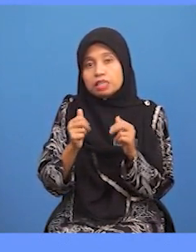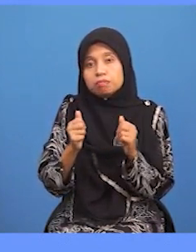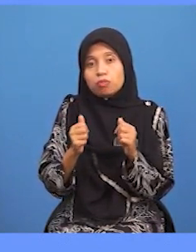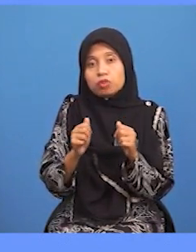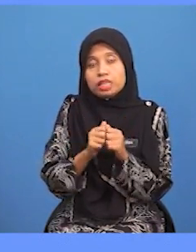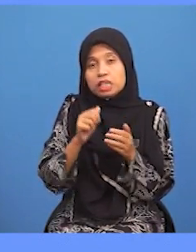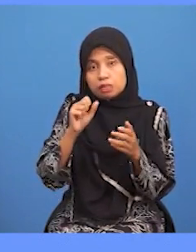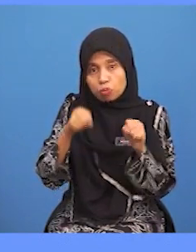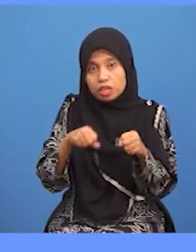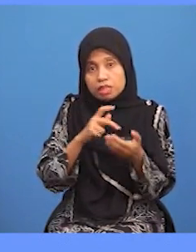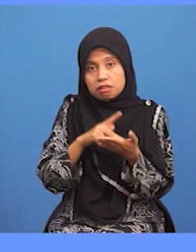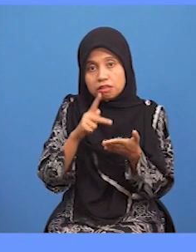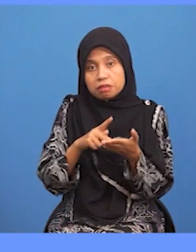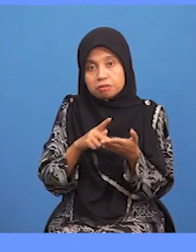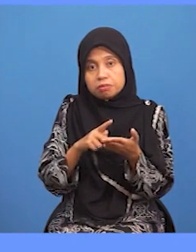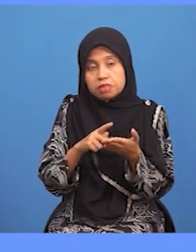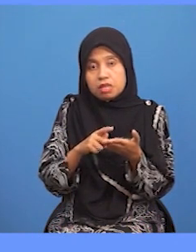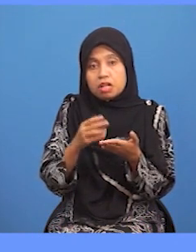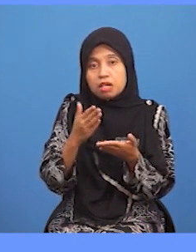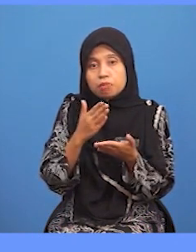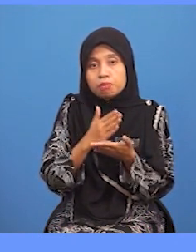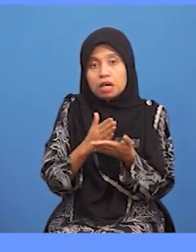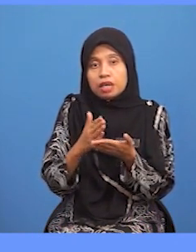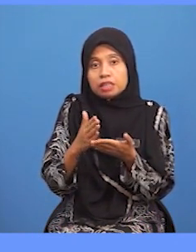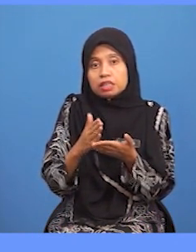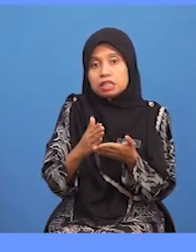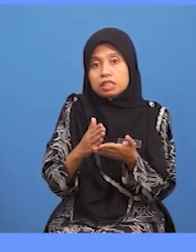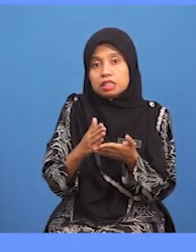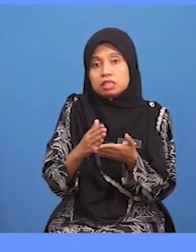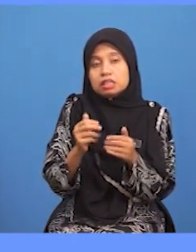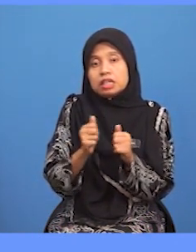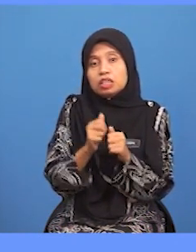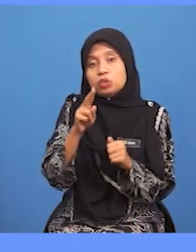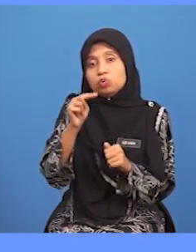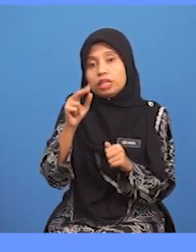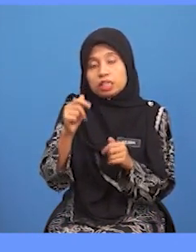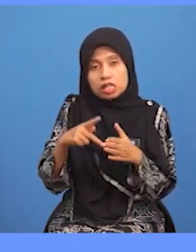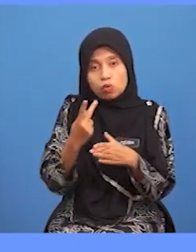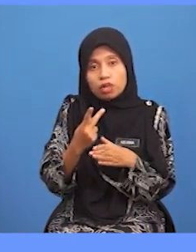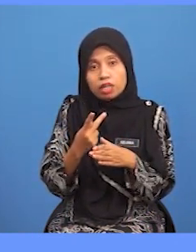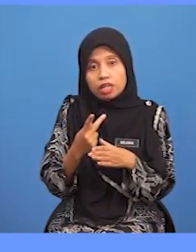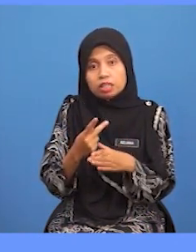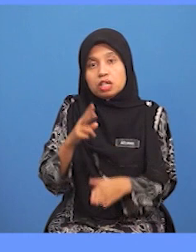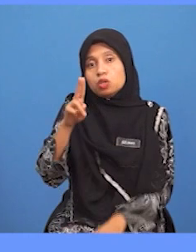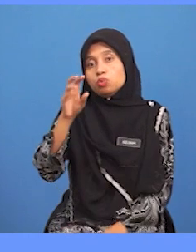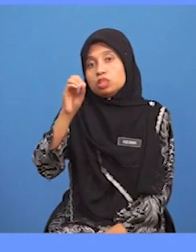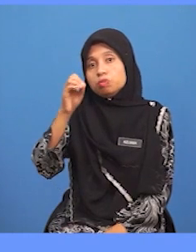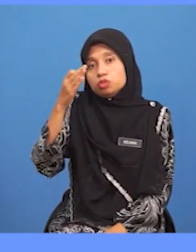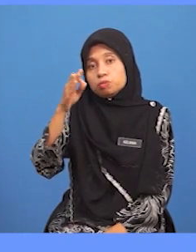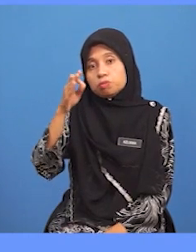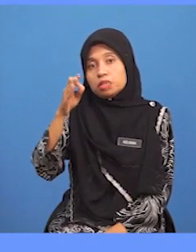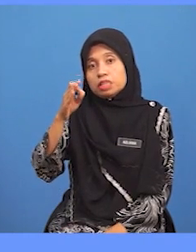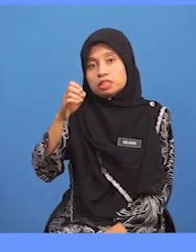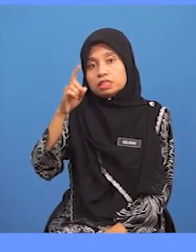dengan mengambil kira perubahan kos dan dibahagi dengan peningkatan unit keluaran. Jumlah kos tahun 2019